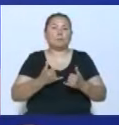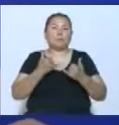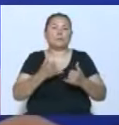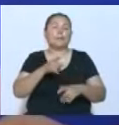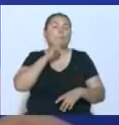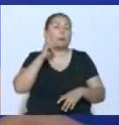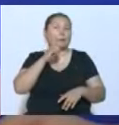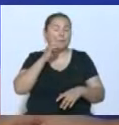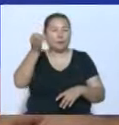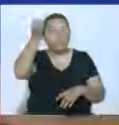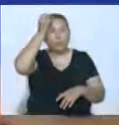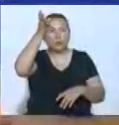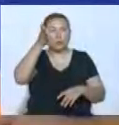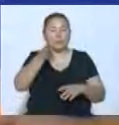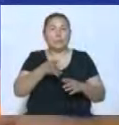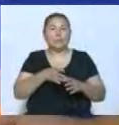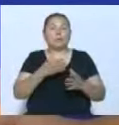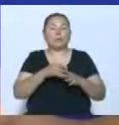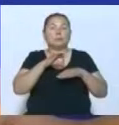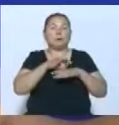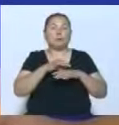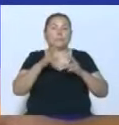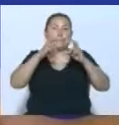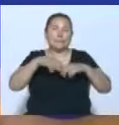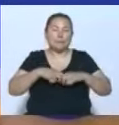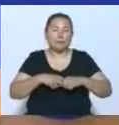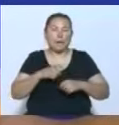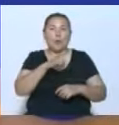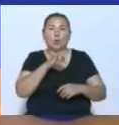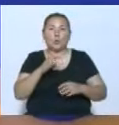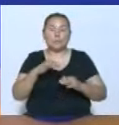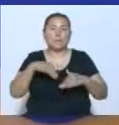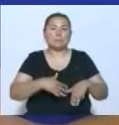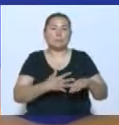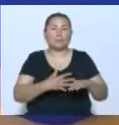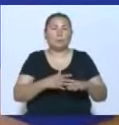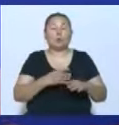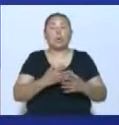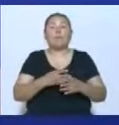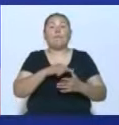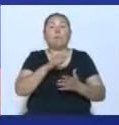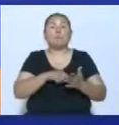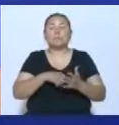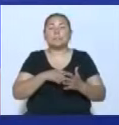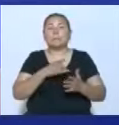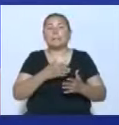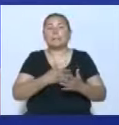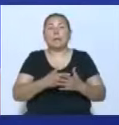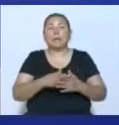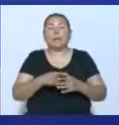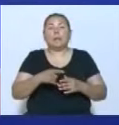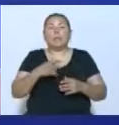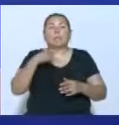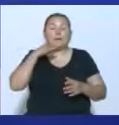для молодых научных сотрудников. Проводятся исследования по экологическим проблемам Каспийского моря, вопросам эффективной и оптимальной добычи